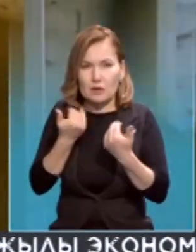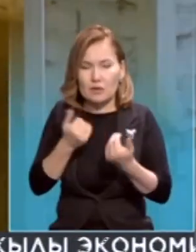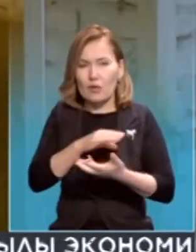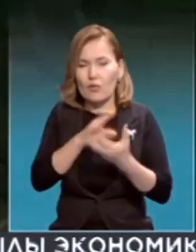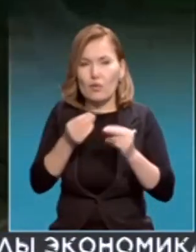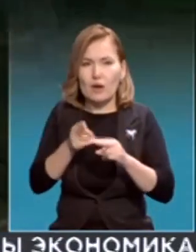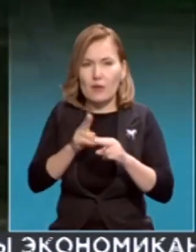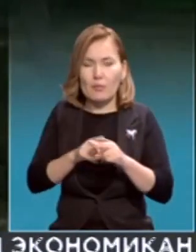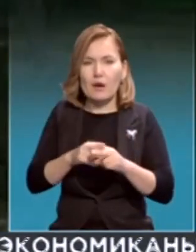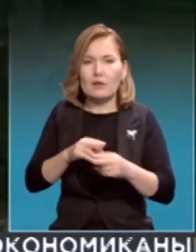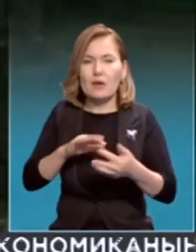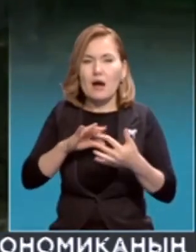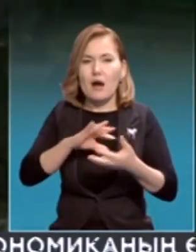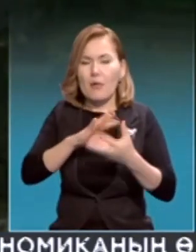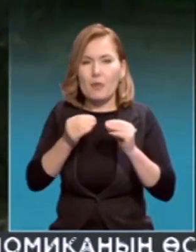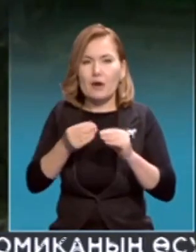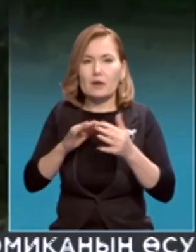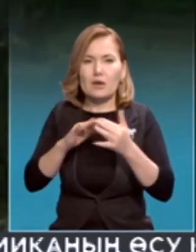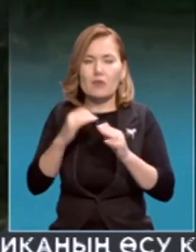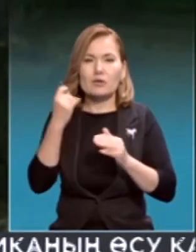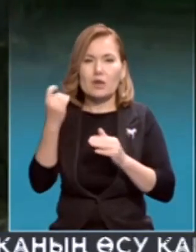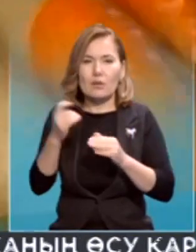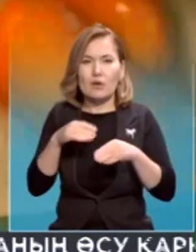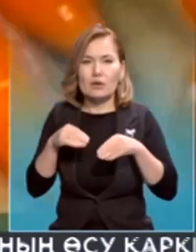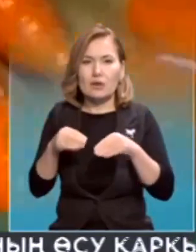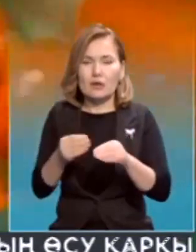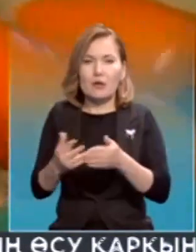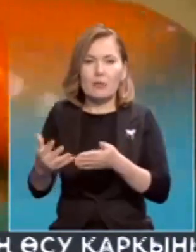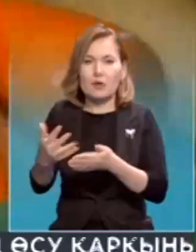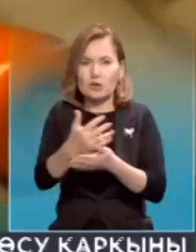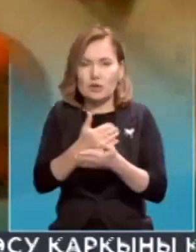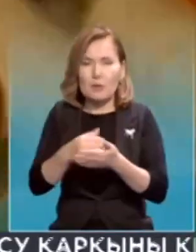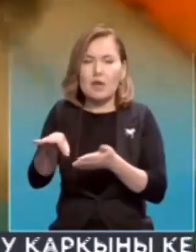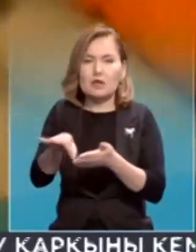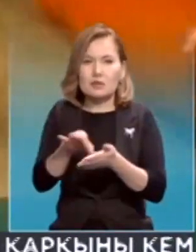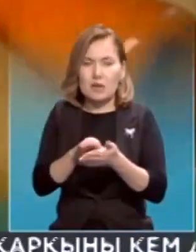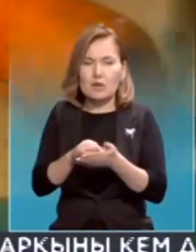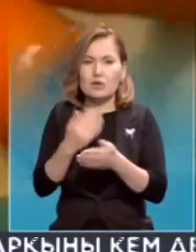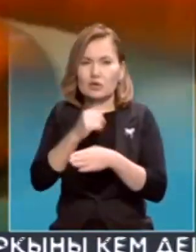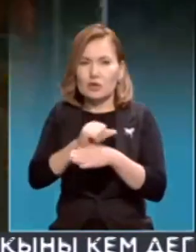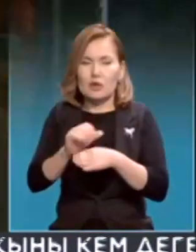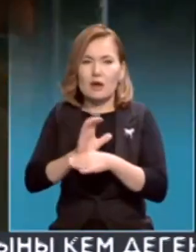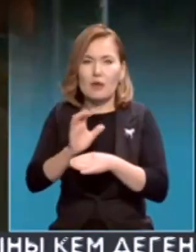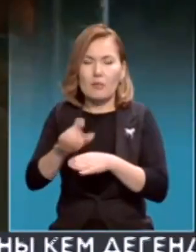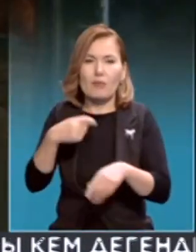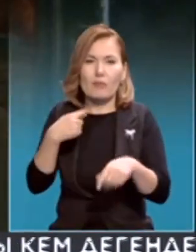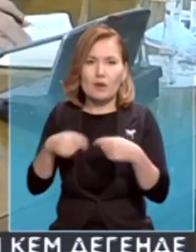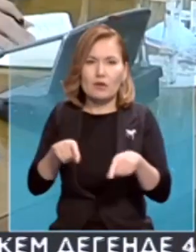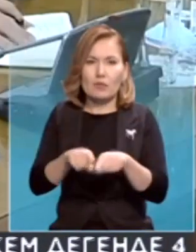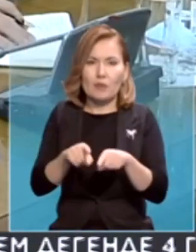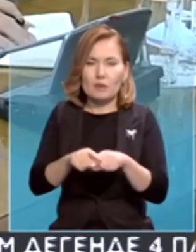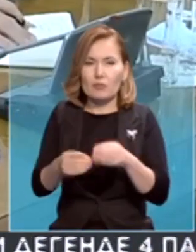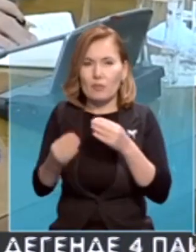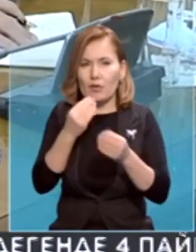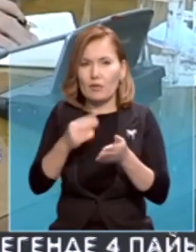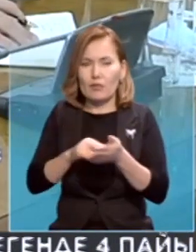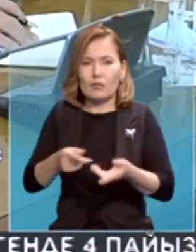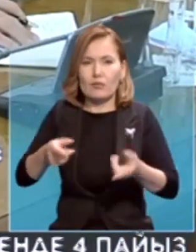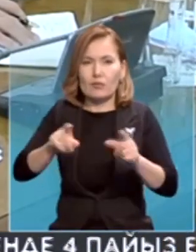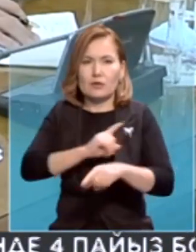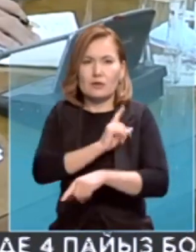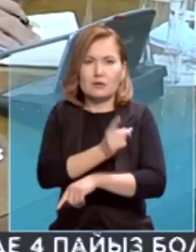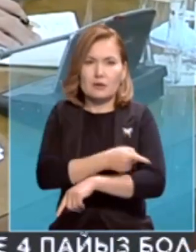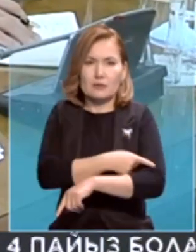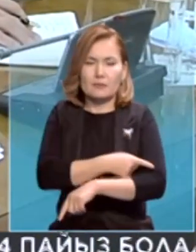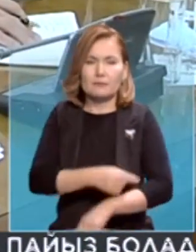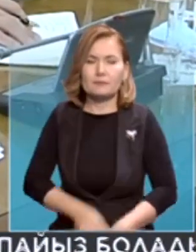оны егіс басынан тікелей сатуға мәжбүр. Мемлекет басшысы қойма салу ісін тездетіп қолға алуды жүктеді. Мұның шешімі